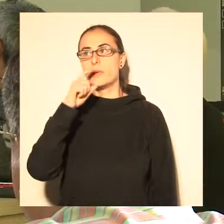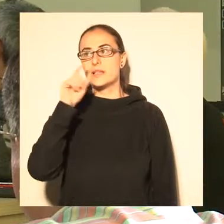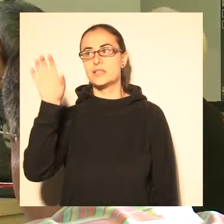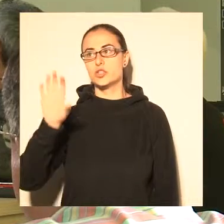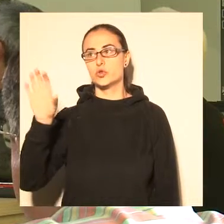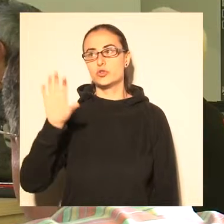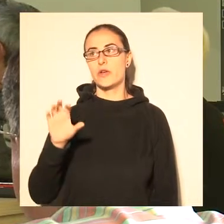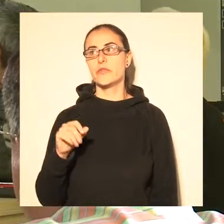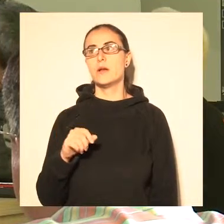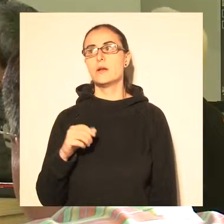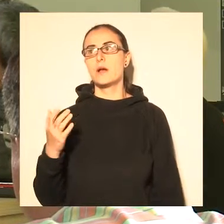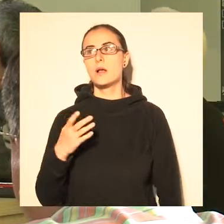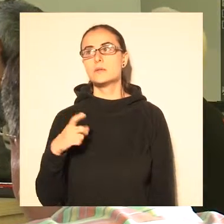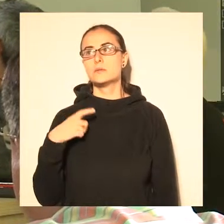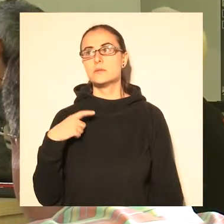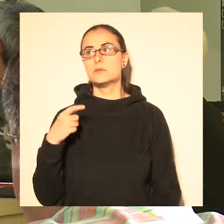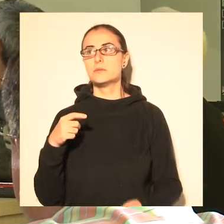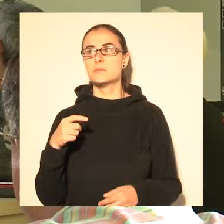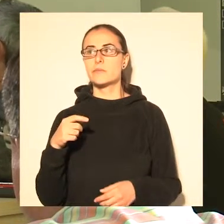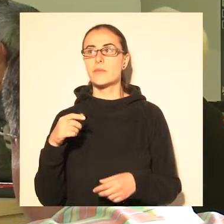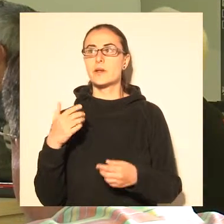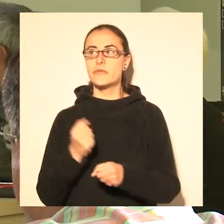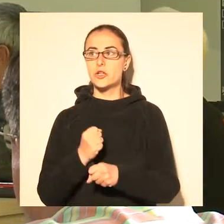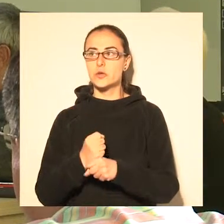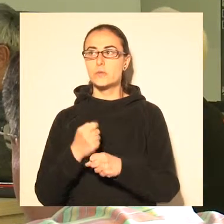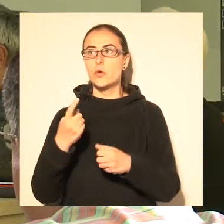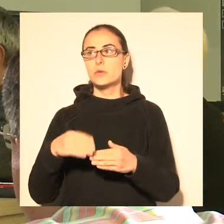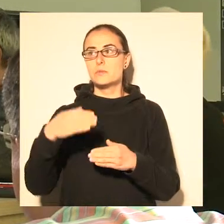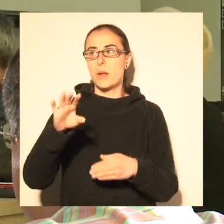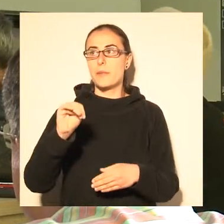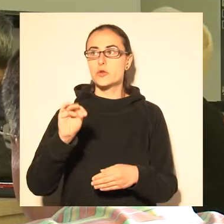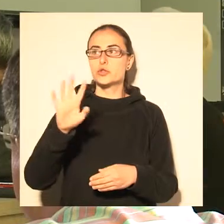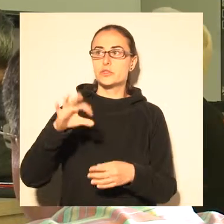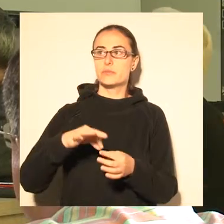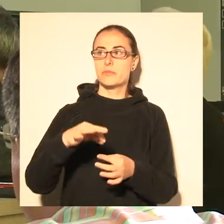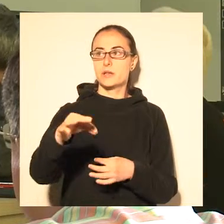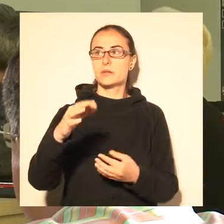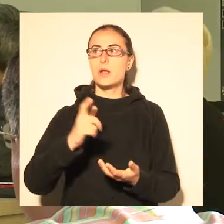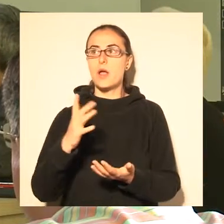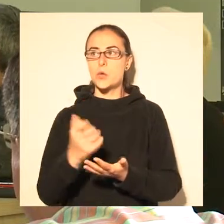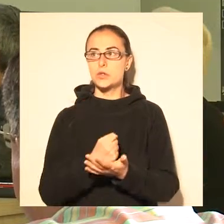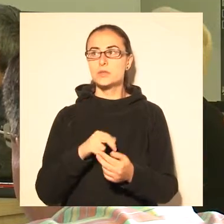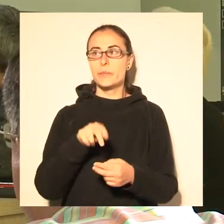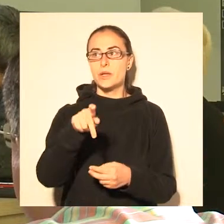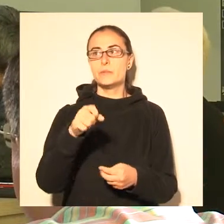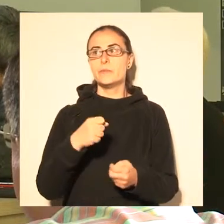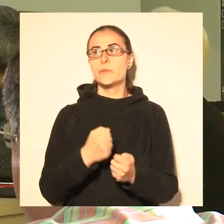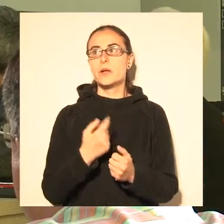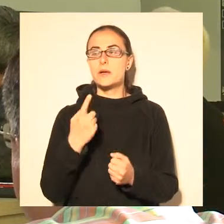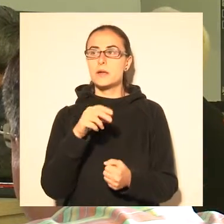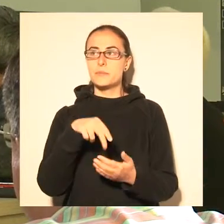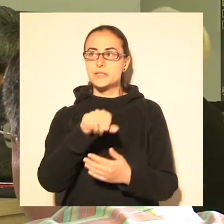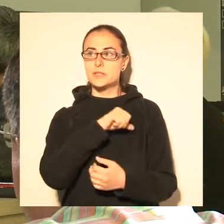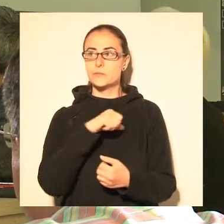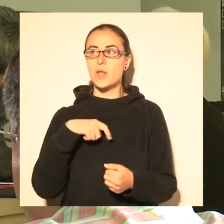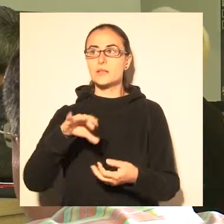Aici este un băiețel din Suceava Sebi Crăciun care face în jur la 4 5 m am reușit să ajungem la 4 5 m să